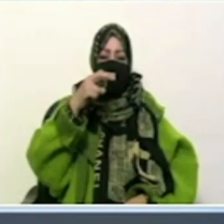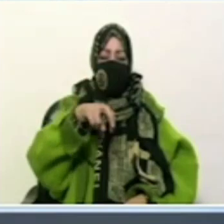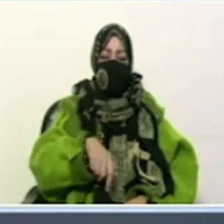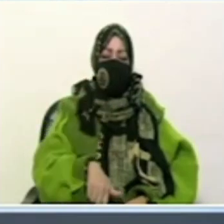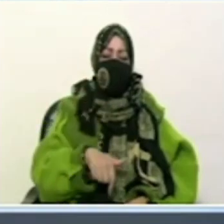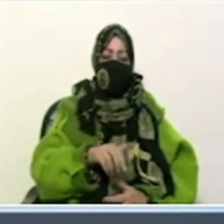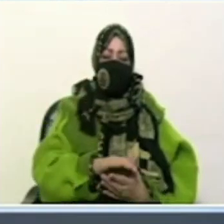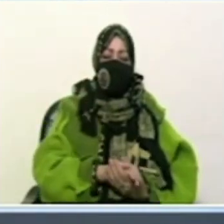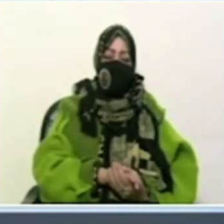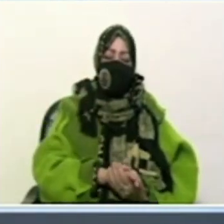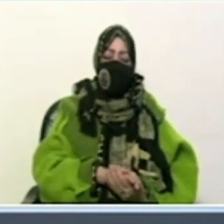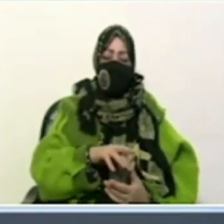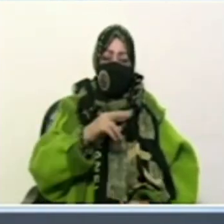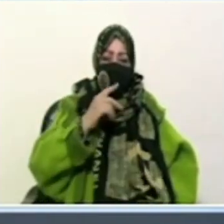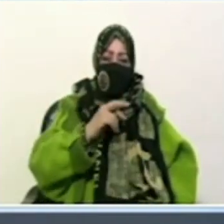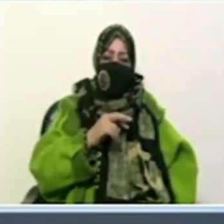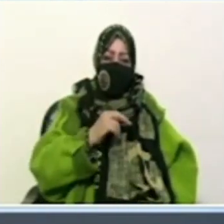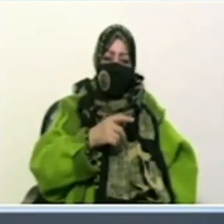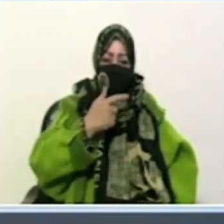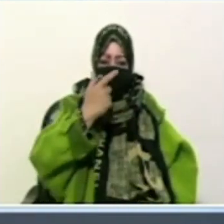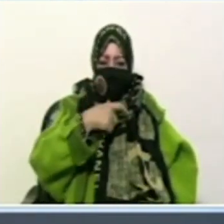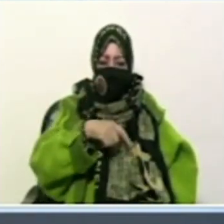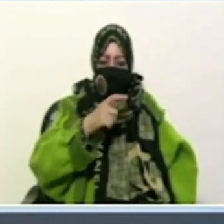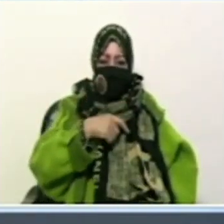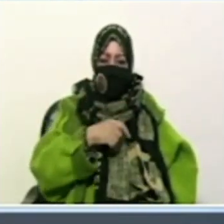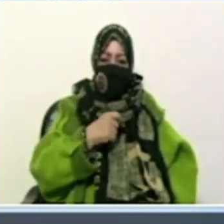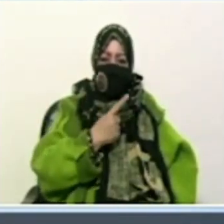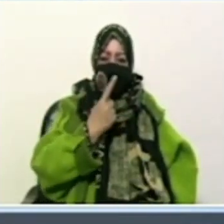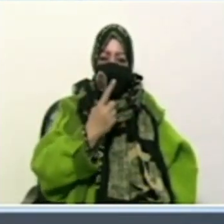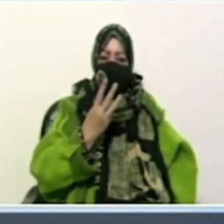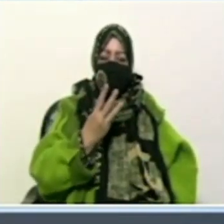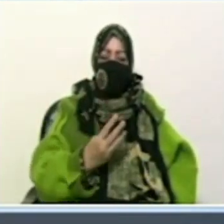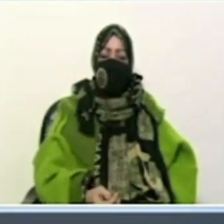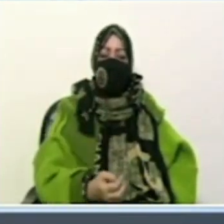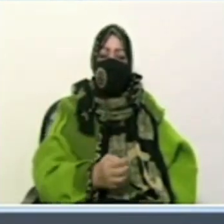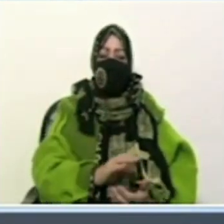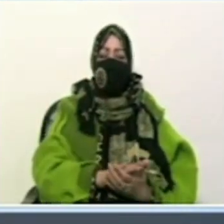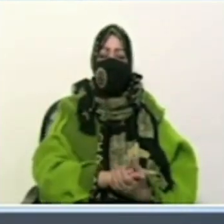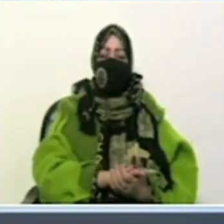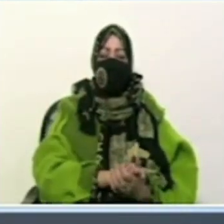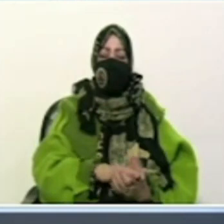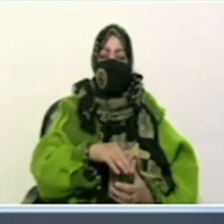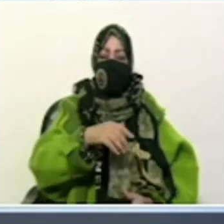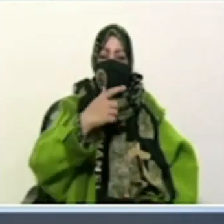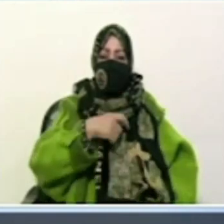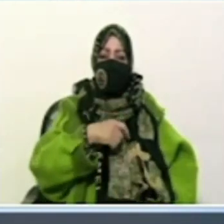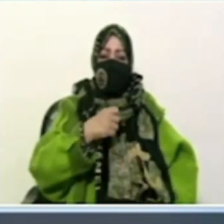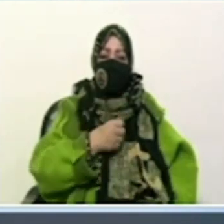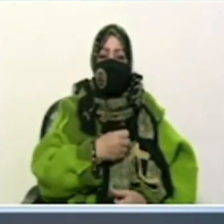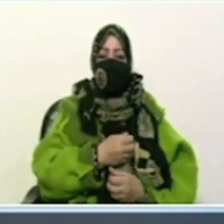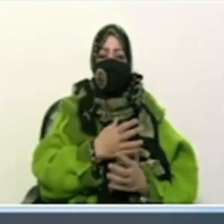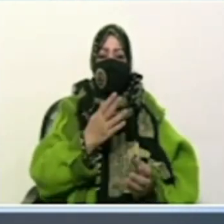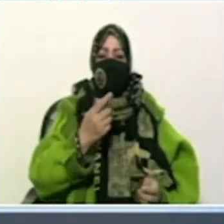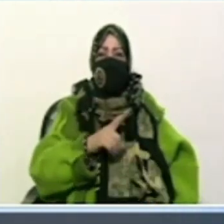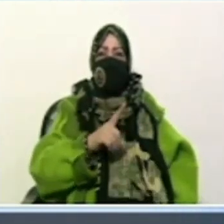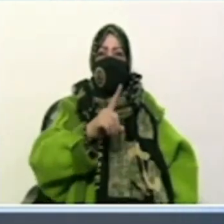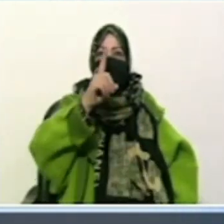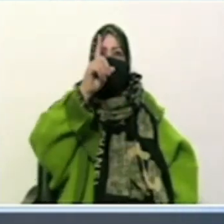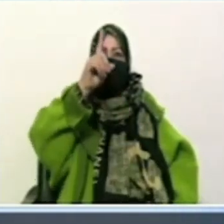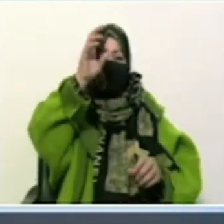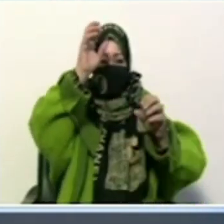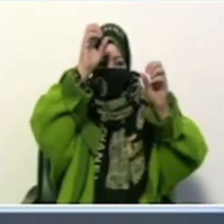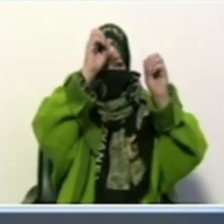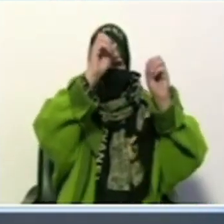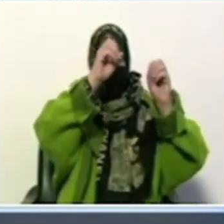المتواتر إن الله ينزل في الثلث الأخير من الليل فيقول هل من داع فأستجيب له، هل من مستغفر فأغفر له، هل من سائل